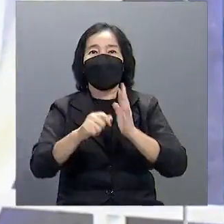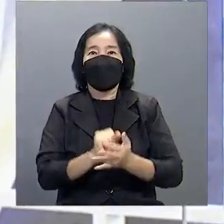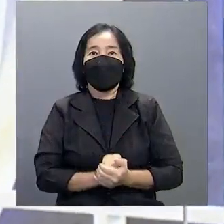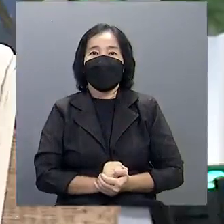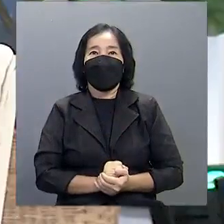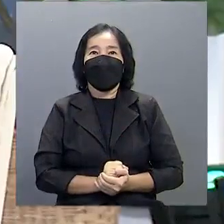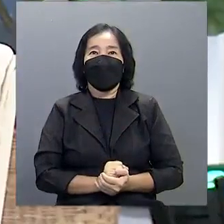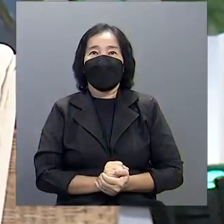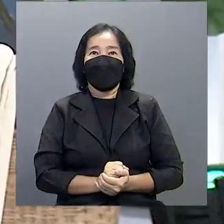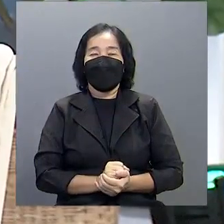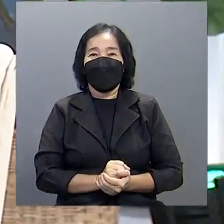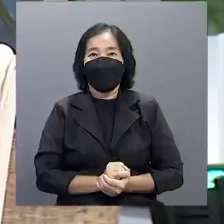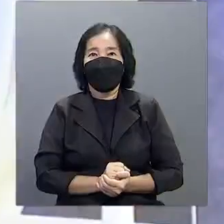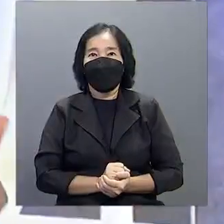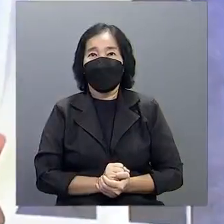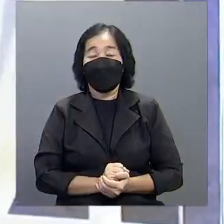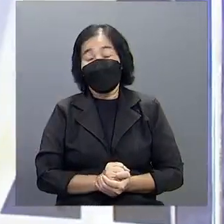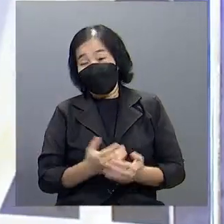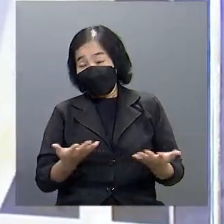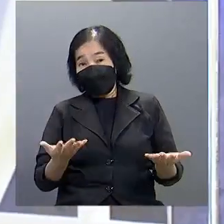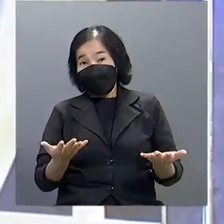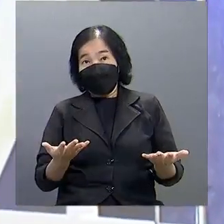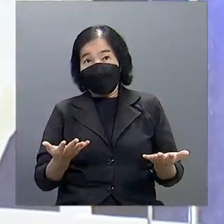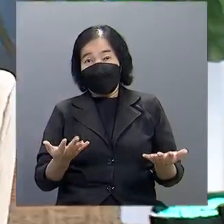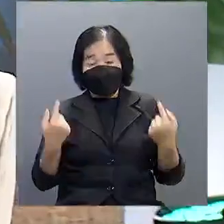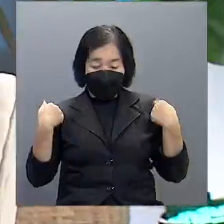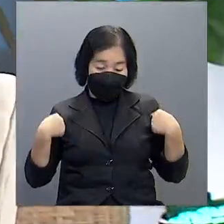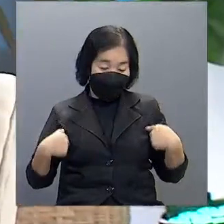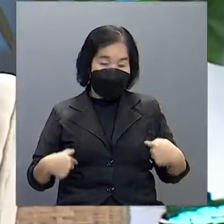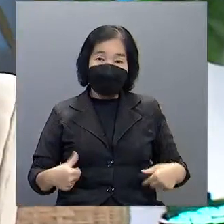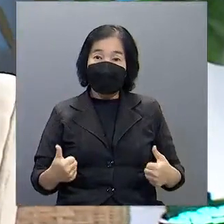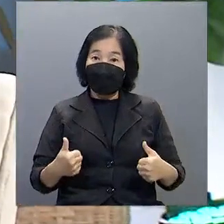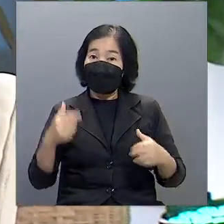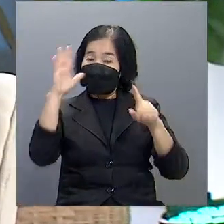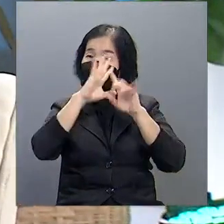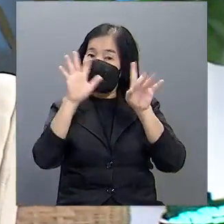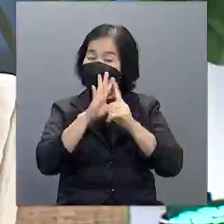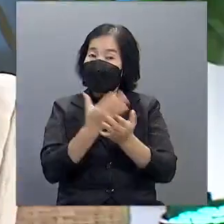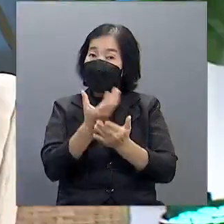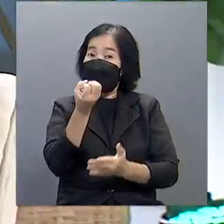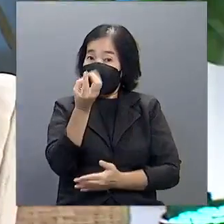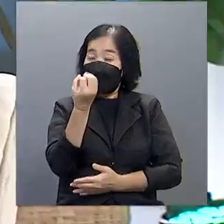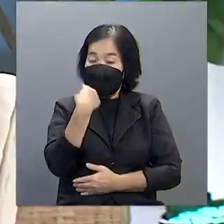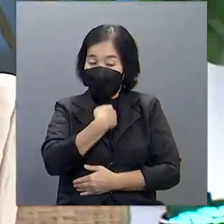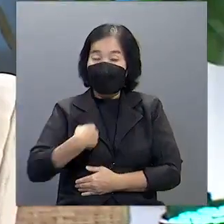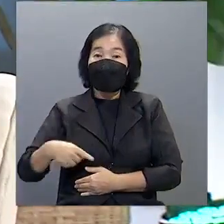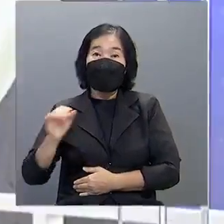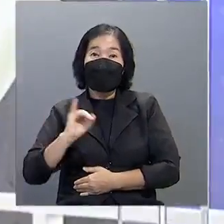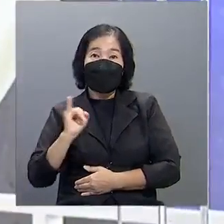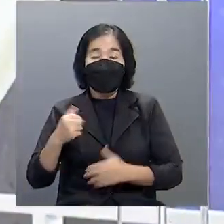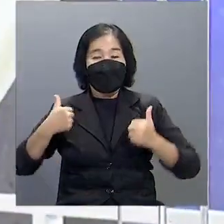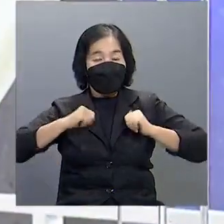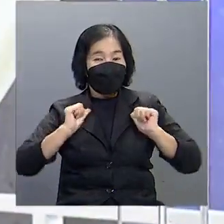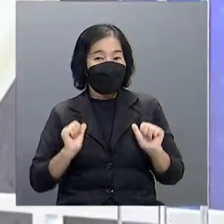ถ้าเราแค่นี้พอแล้ว เพราะว่าใส่ดูแพงแล้ว เพราะเราพรีเซนต์ที่เนื้อผ้าเป็นหลักแล้วก็แค่คอนเซ็ปต์มาจาก ยุ้ยกำลังว่าพี่ท่าเยอะเ